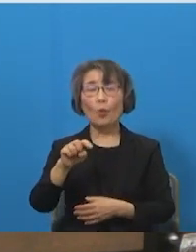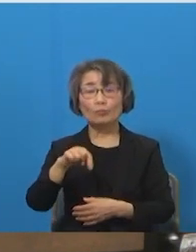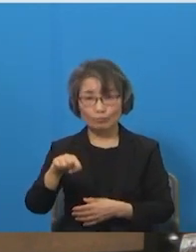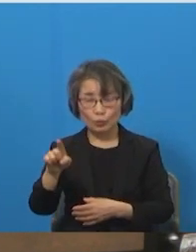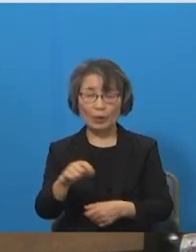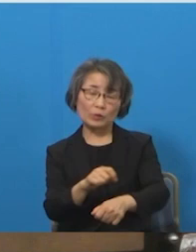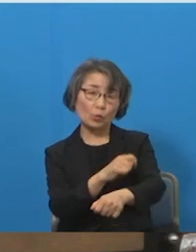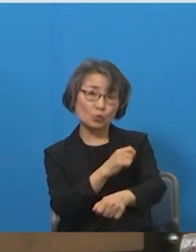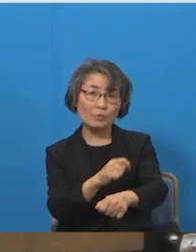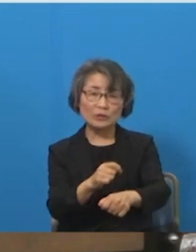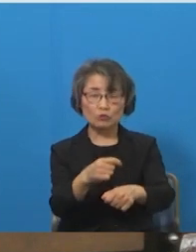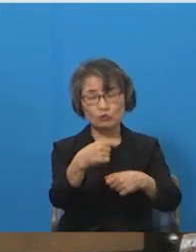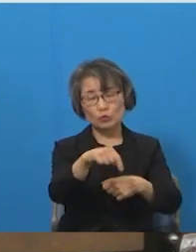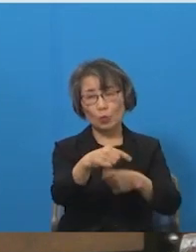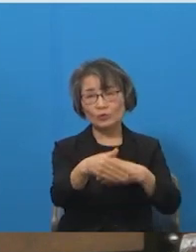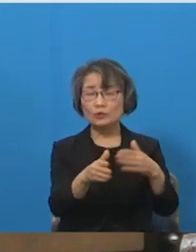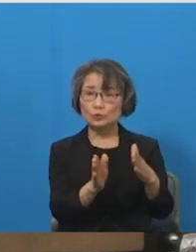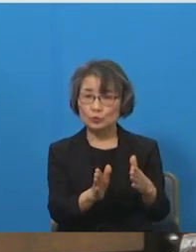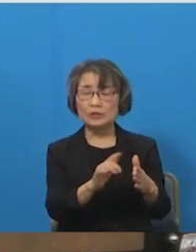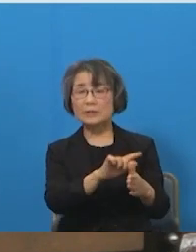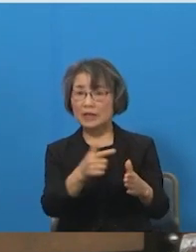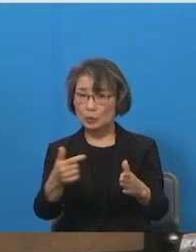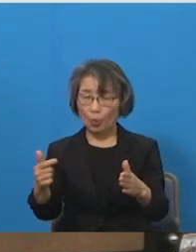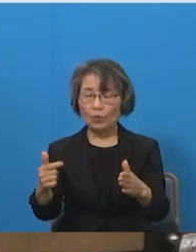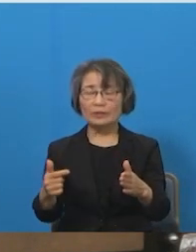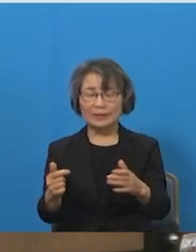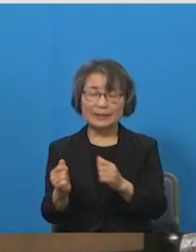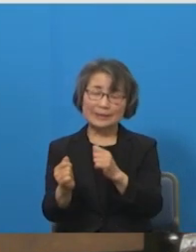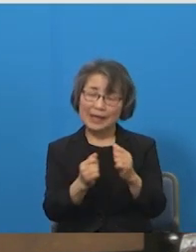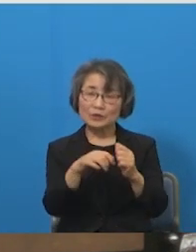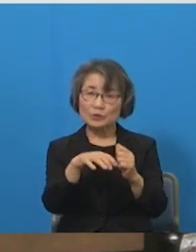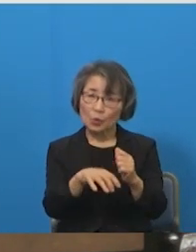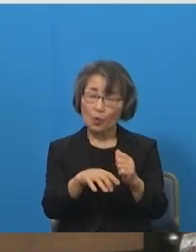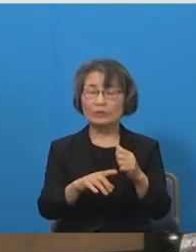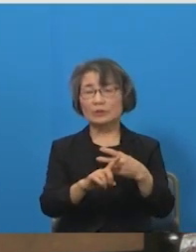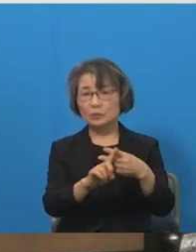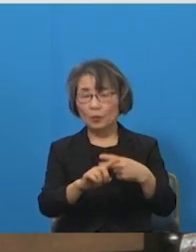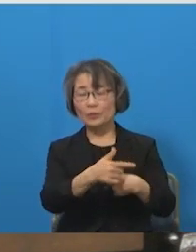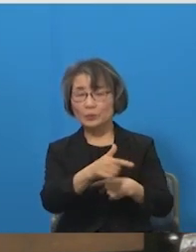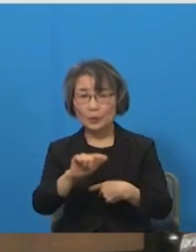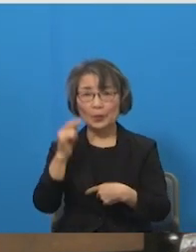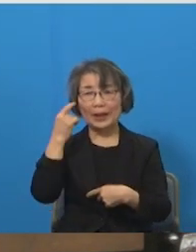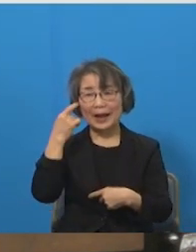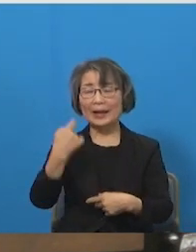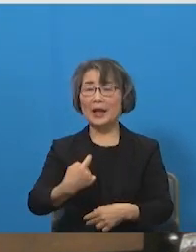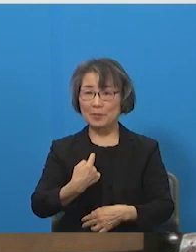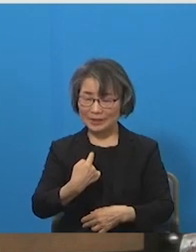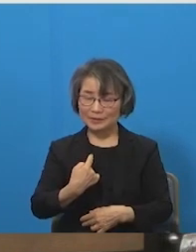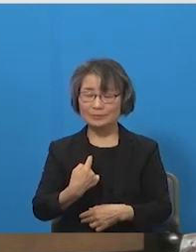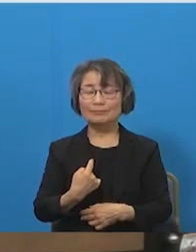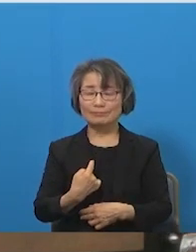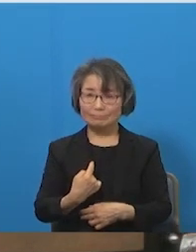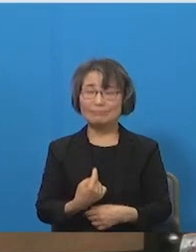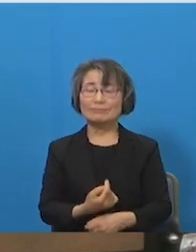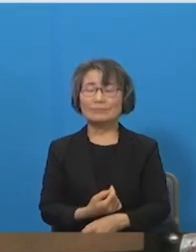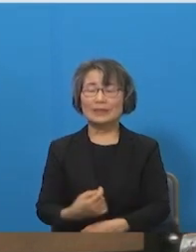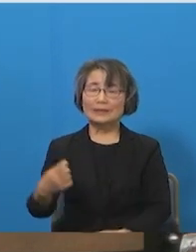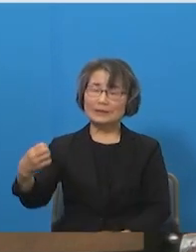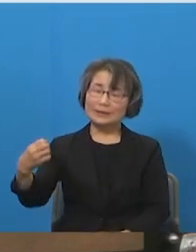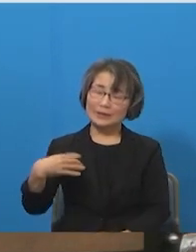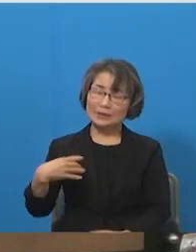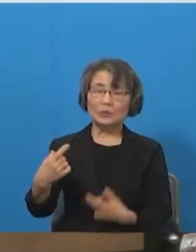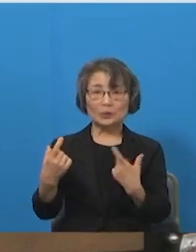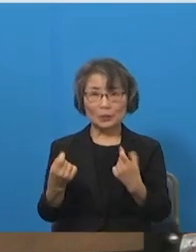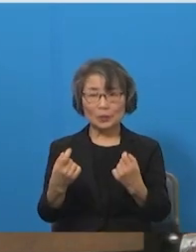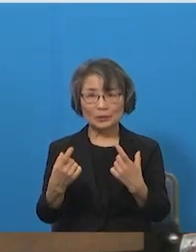活用できるようにするなど、避難所機能の向上に努めてまいりました。しかしながら、菊池議員ご指摘のとおり、災害時の避